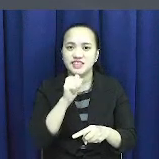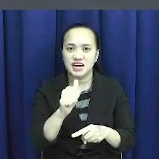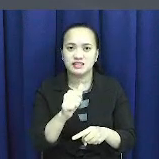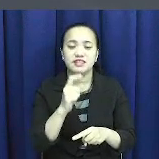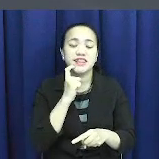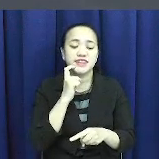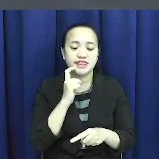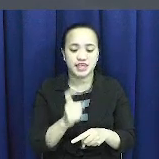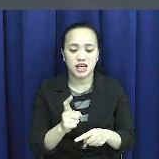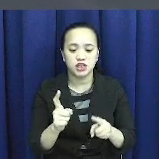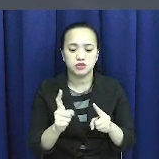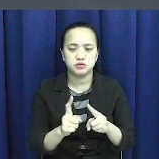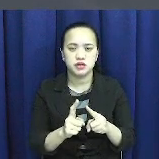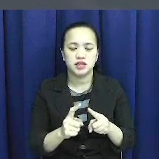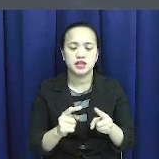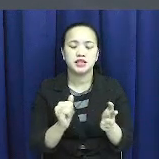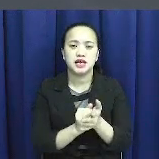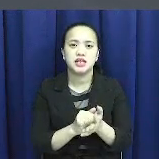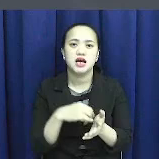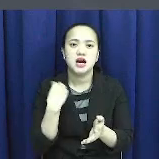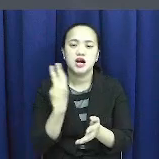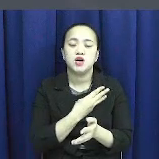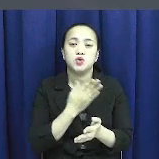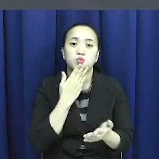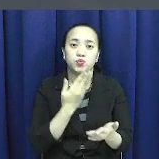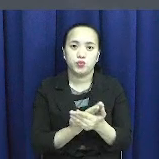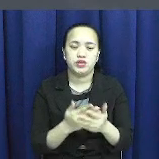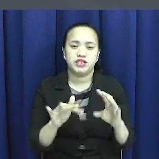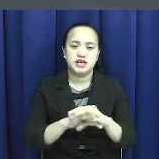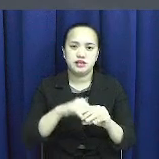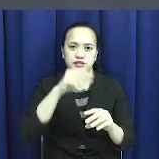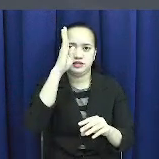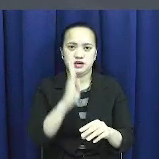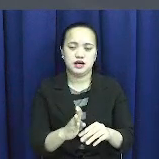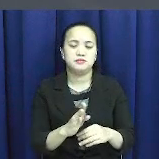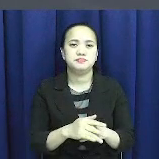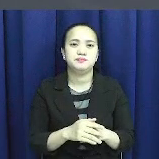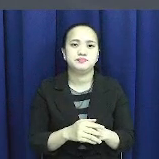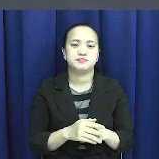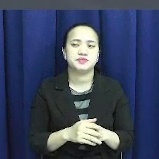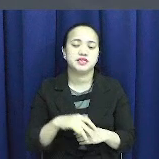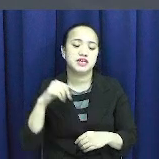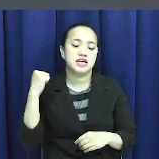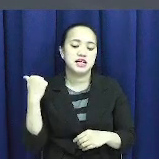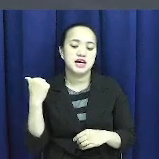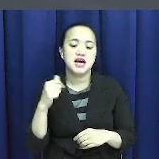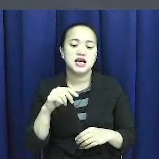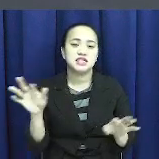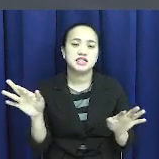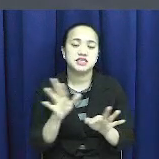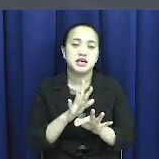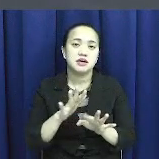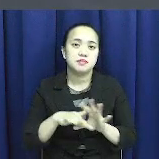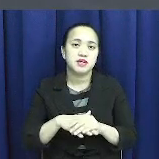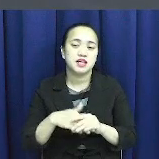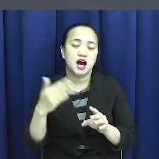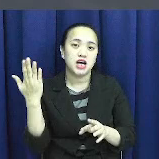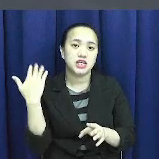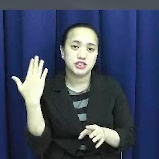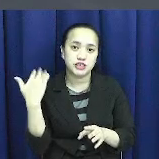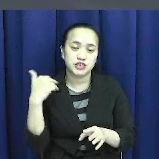Diyos. Katulad ng sa Old Testament, ang priest ang nagdideclare kung ang tao na ito ay